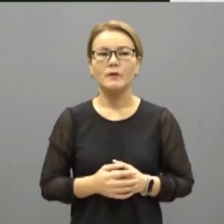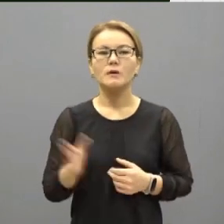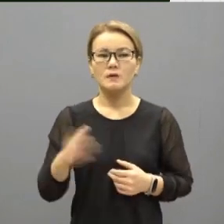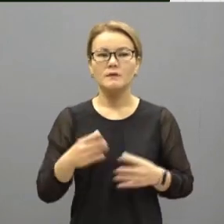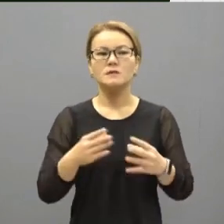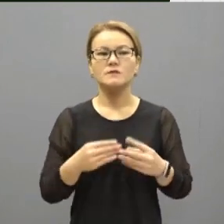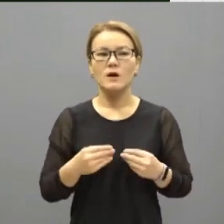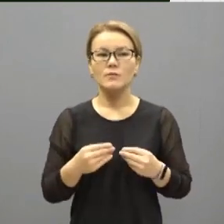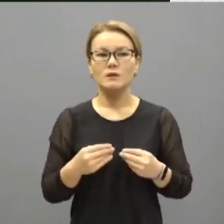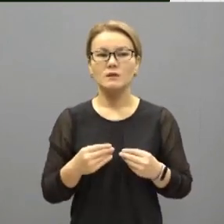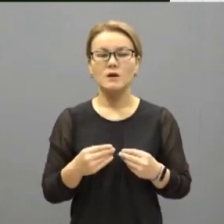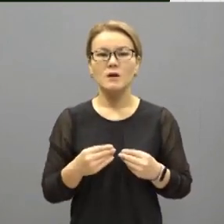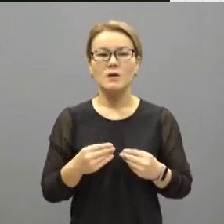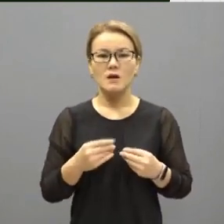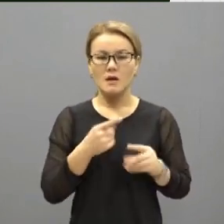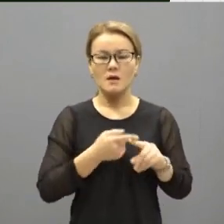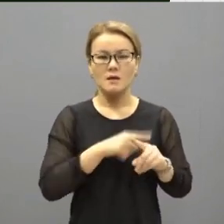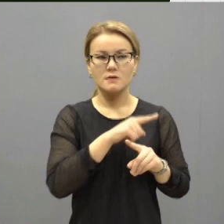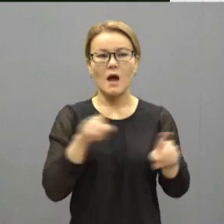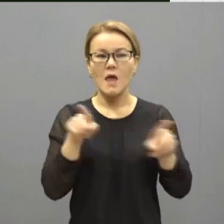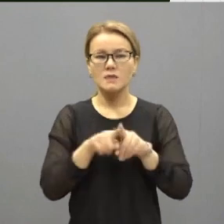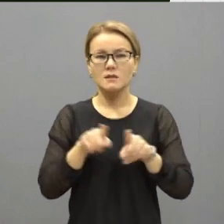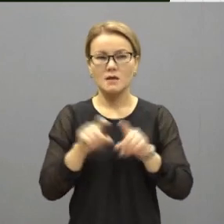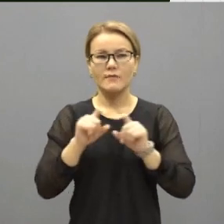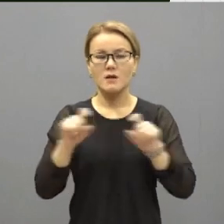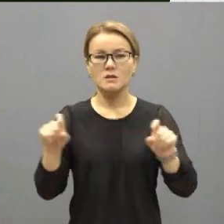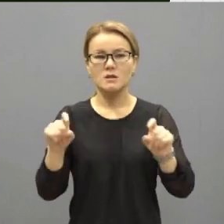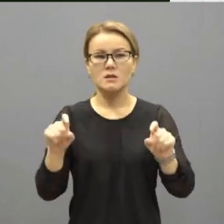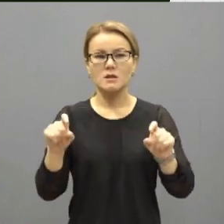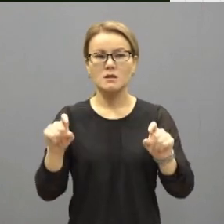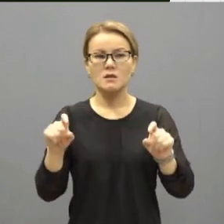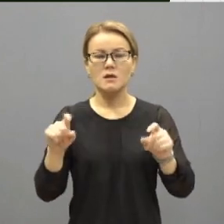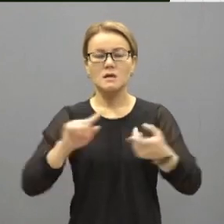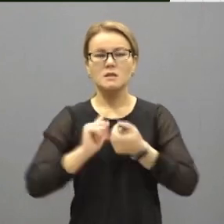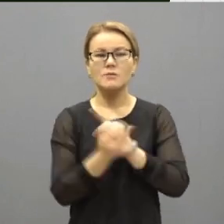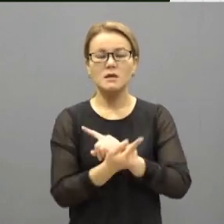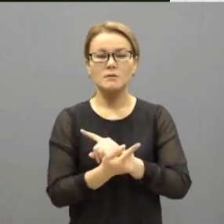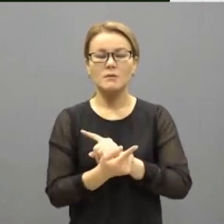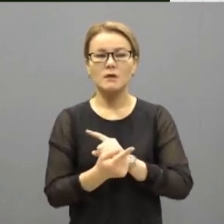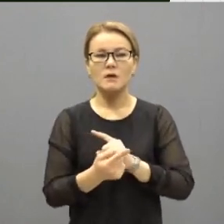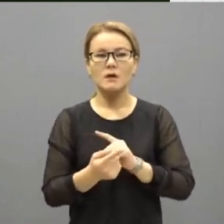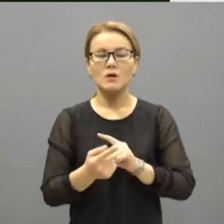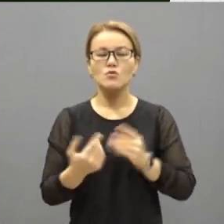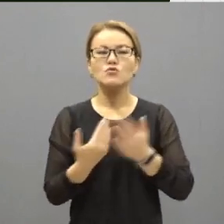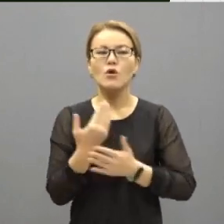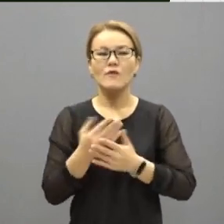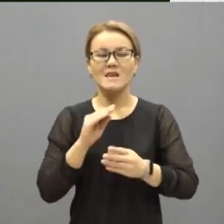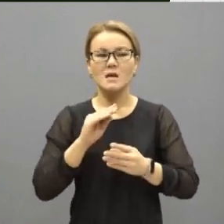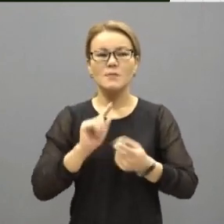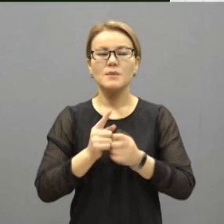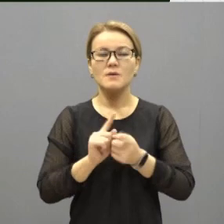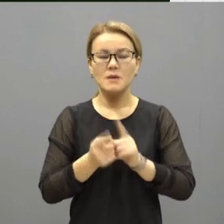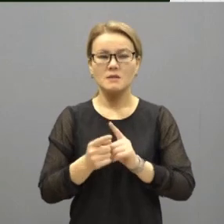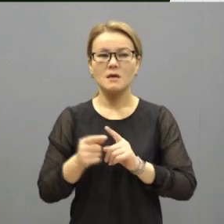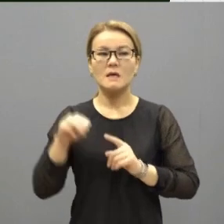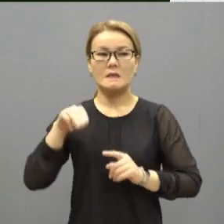Давайте с вами данные одинаковые выражения заменим новой переменной